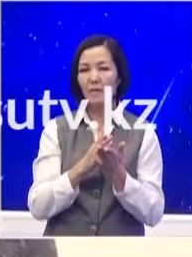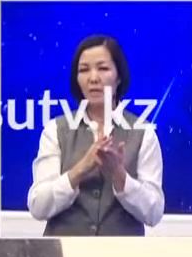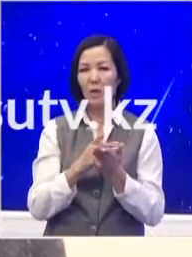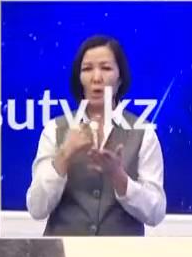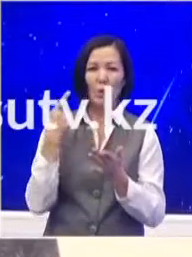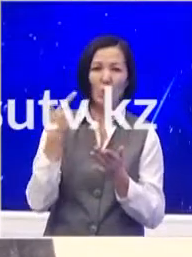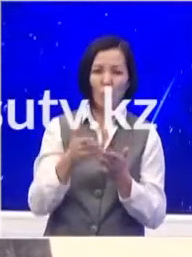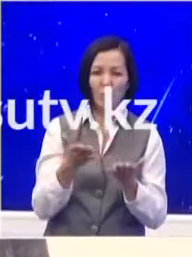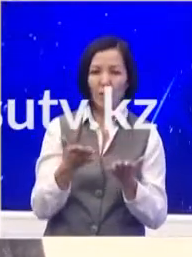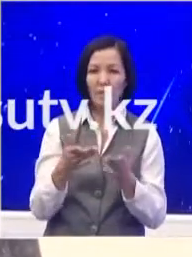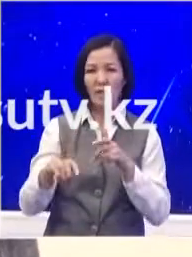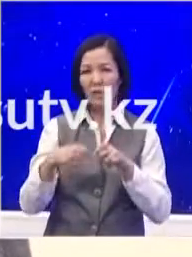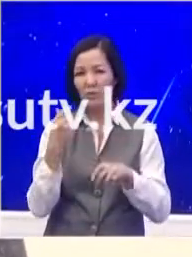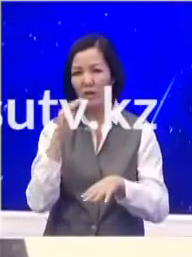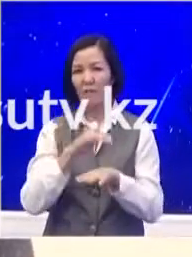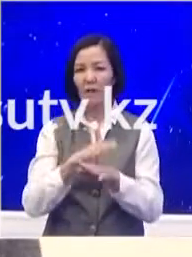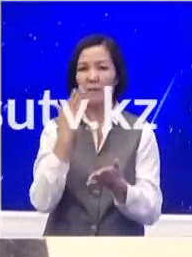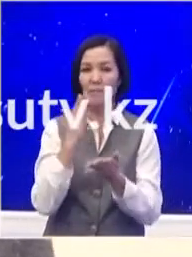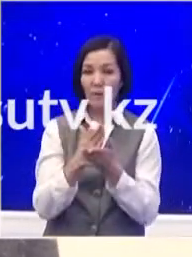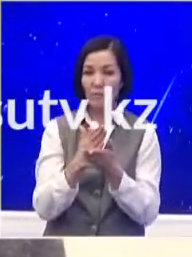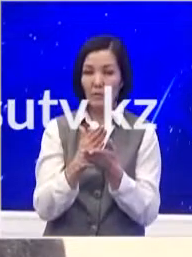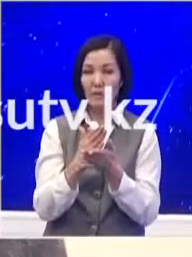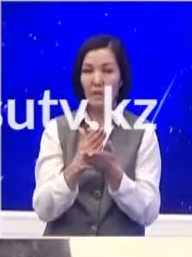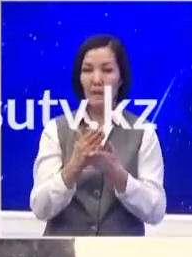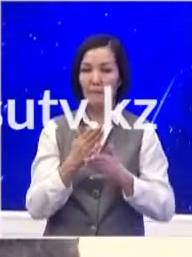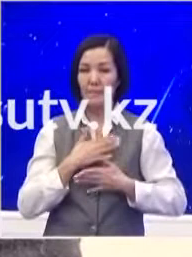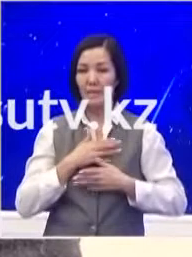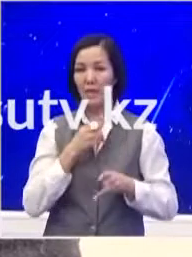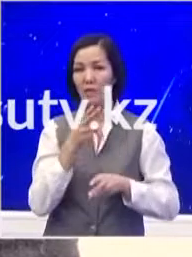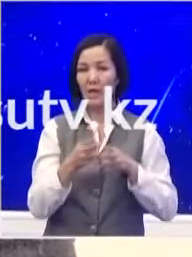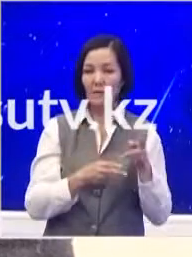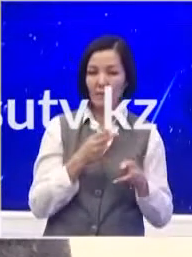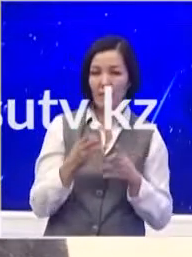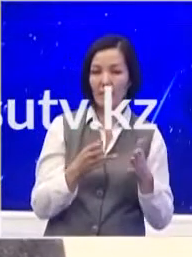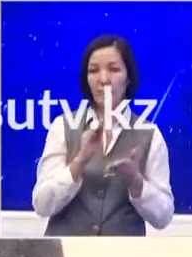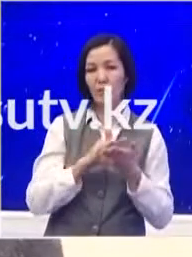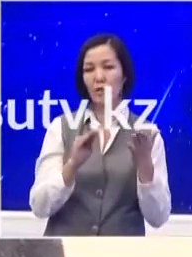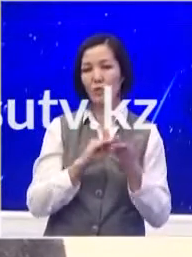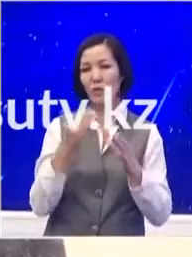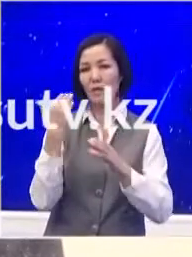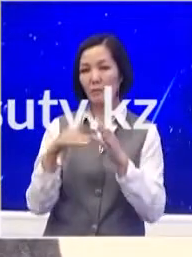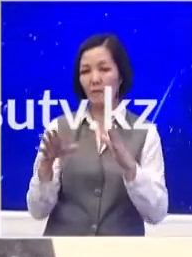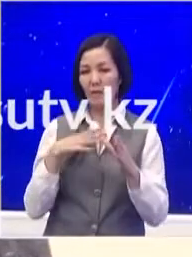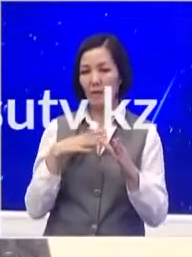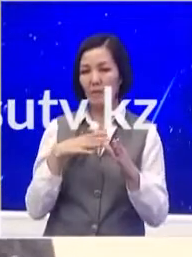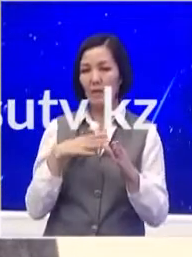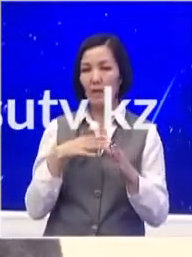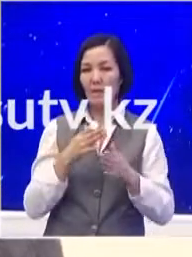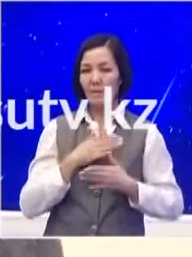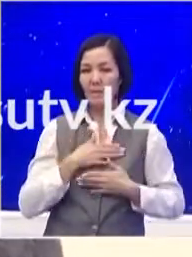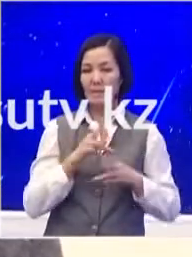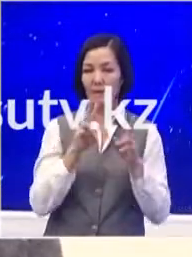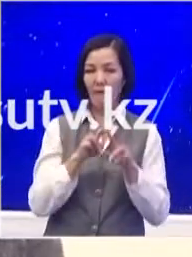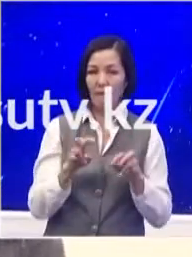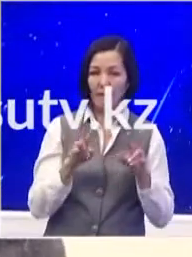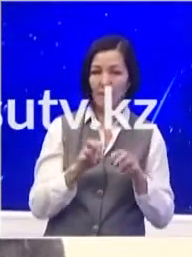бұзу фактілерімен кездескеннен кейін бізге шағымдануға мәжбүр болады. Өйткені біз